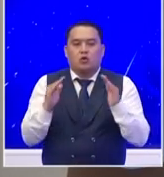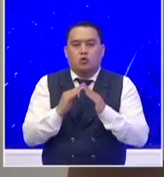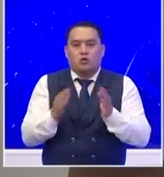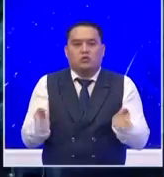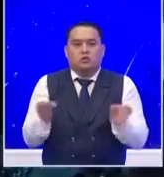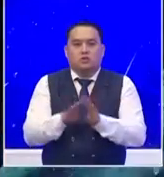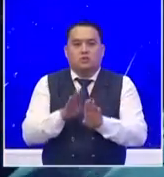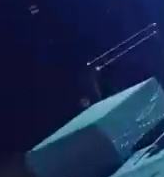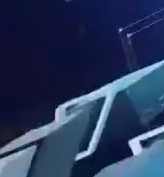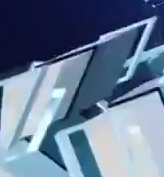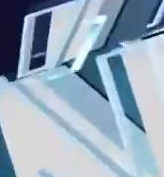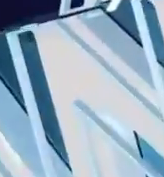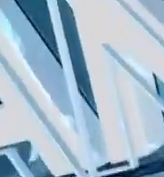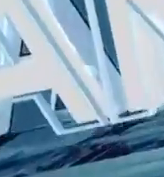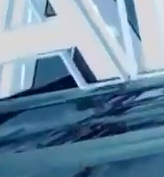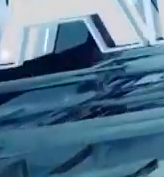жаппаса.